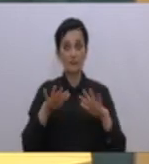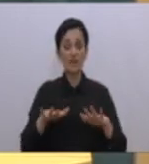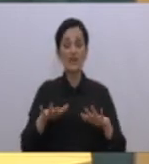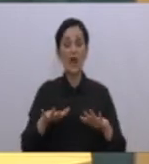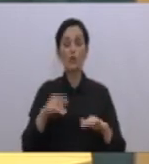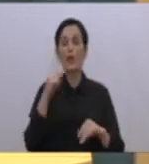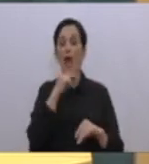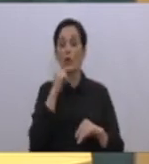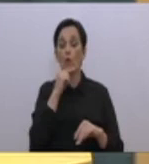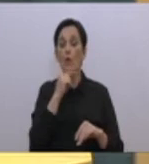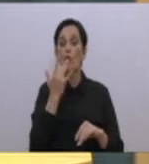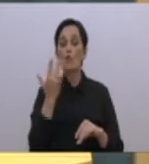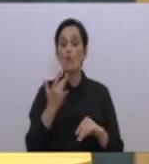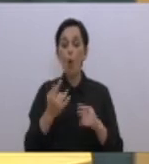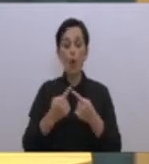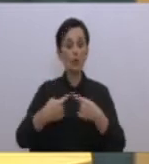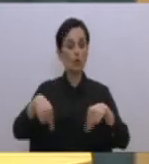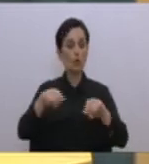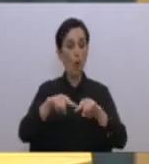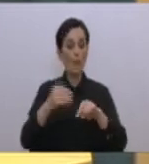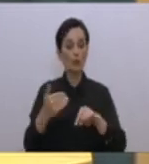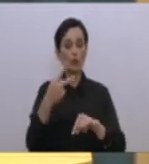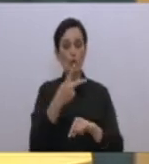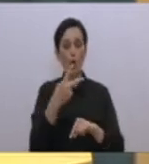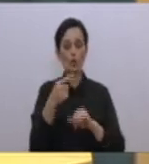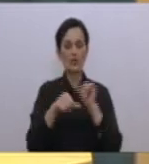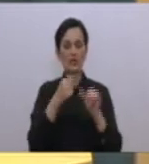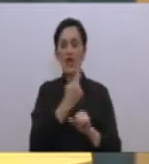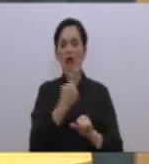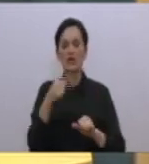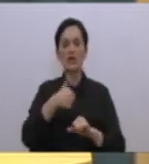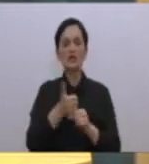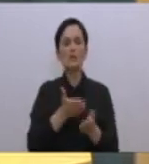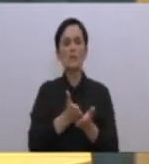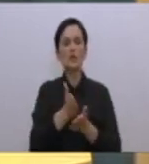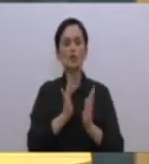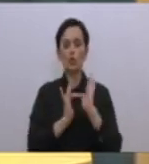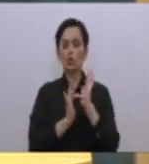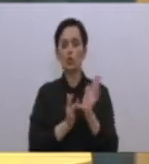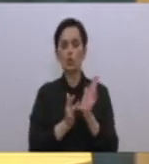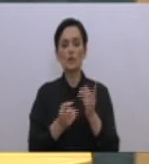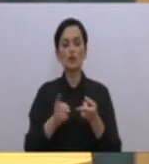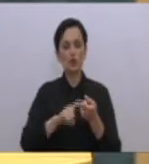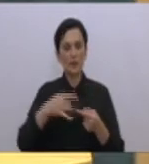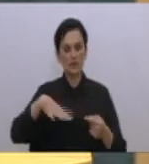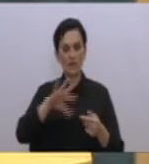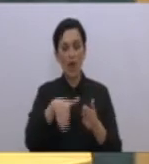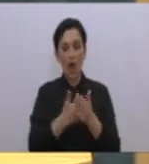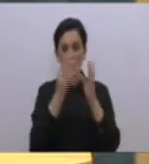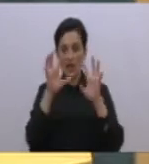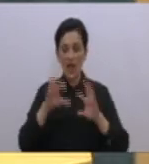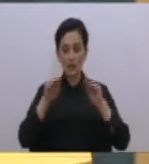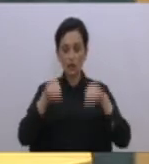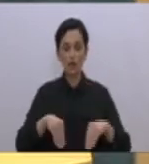ეკონომიკისა და ეკონომიკური პოლიტიკის კომიტეტის 2022 წლის ერთ-ერთ პრიორიტეტს წარმოადგენს ტურიზმის შესახებ საქართველოს ახალი კანონის